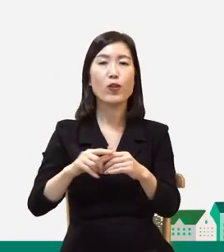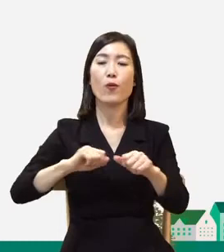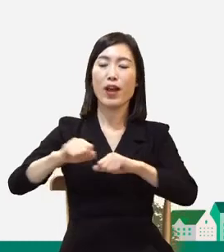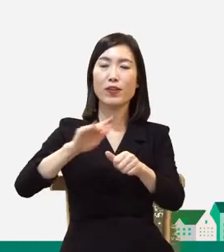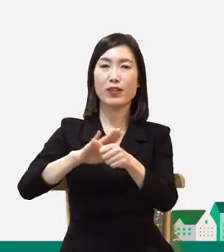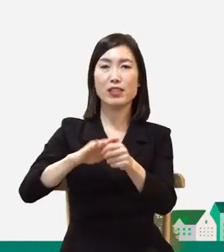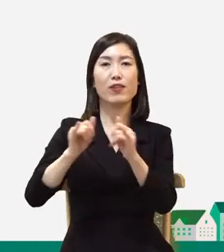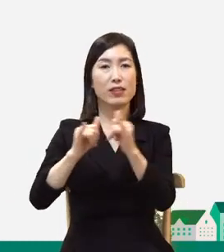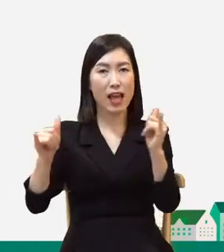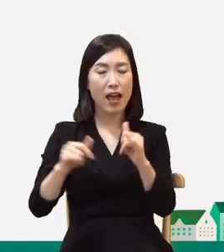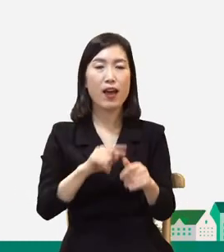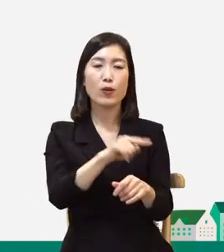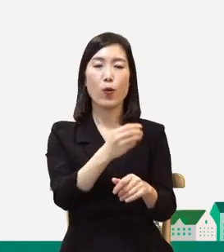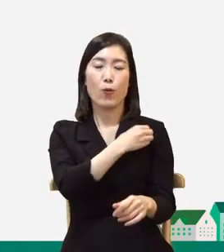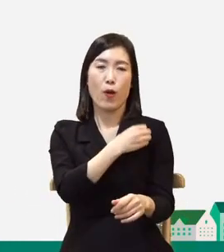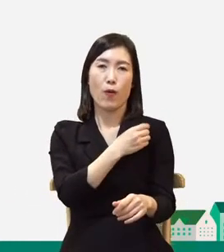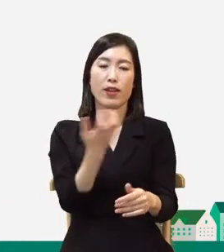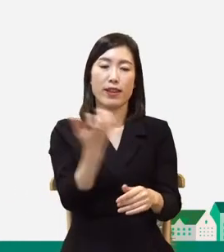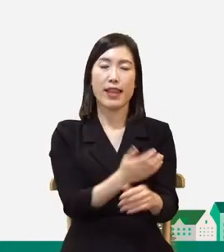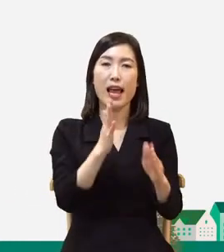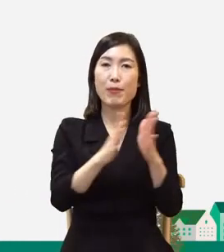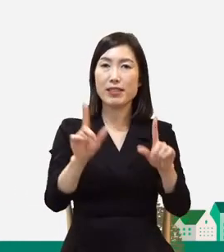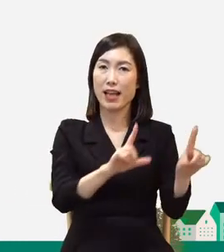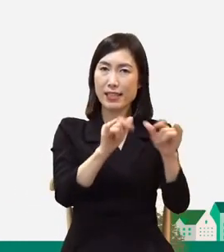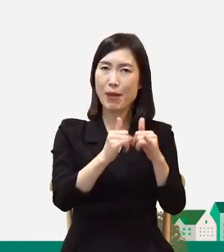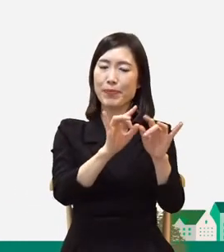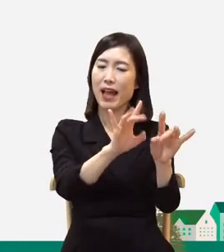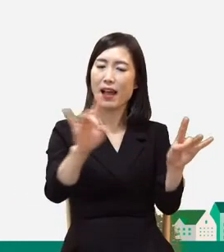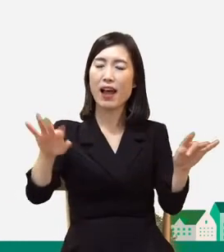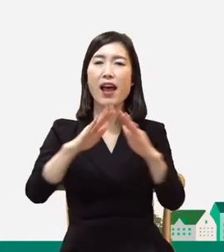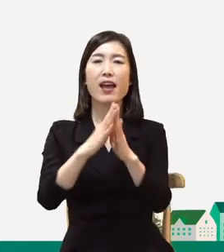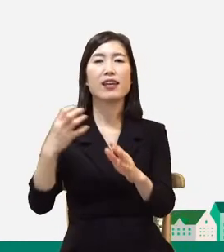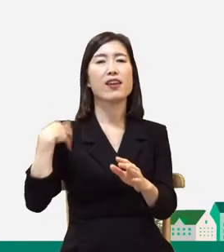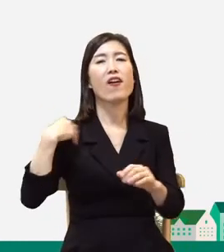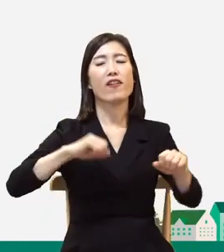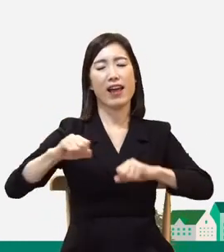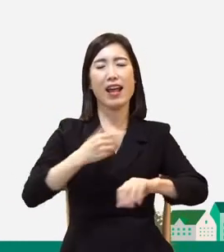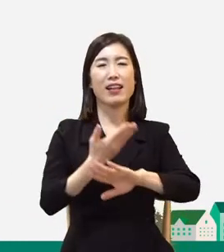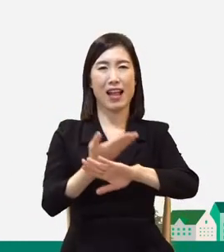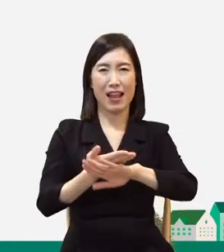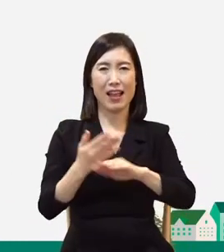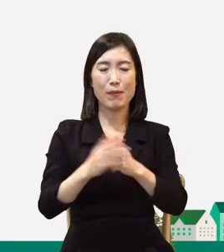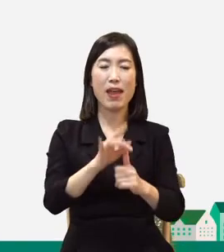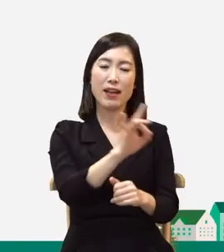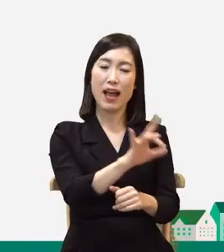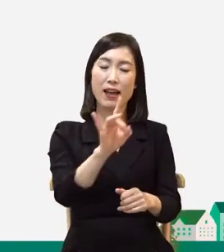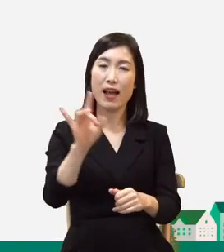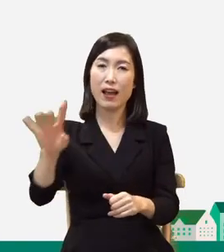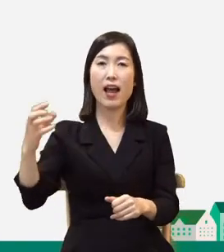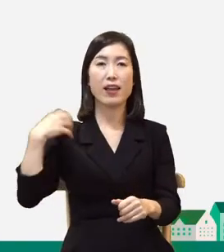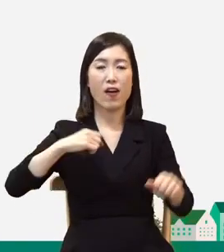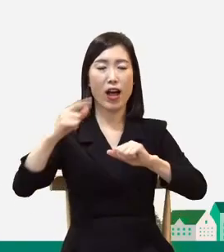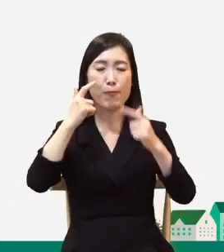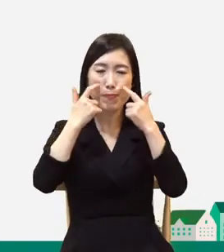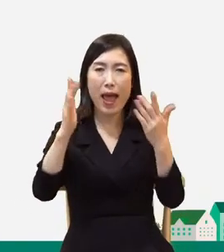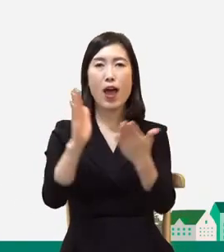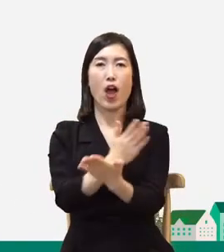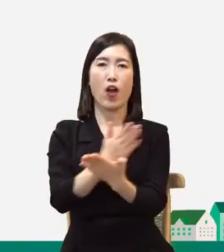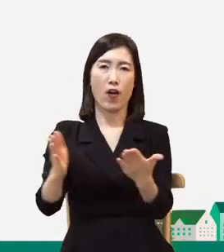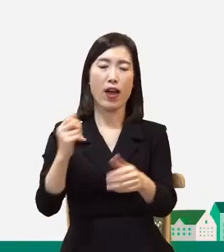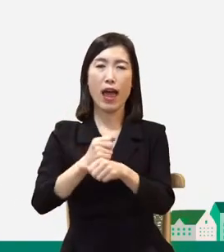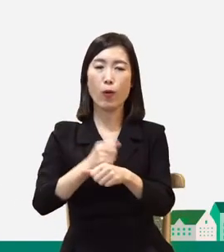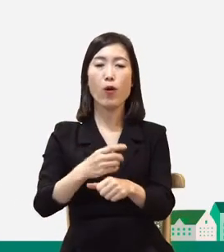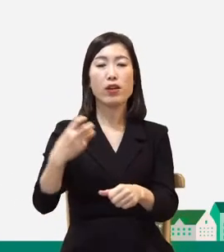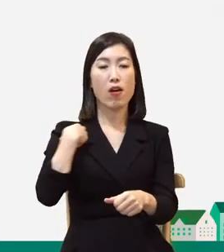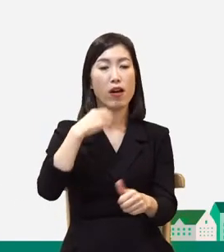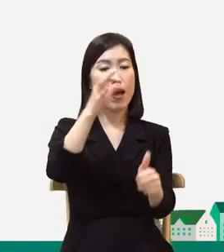그 역할에 따른 책임과 권한이 있습니다. 그래서 그 역할에 따른 역할을 분명하게 제시해주고 권한을 주고 그에 대한